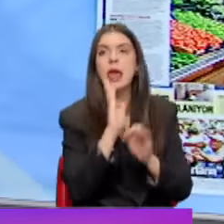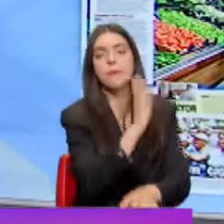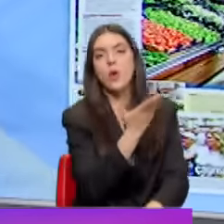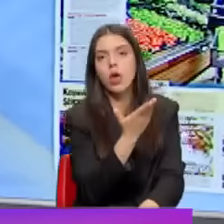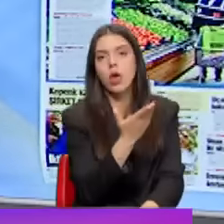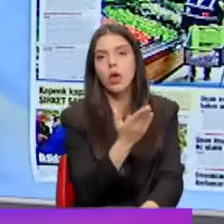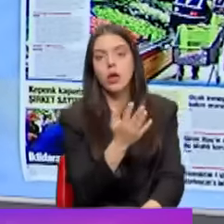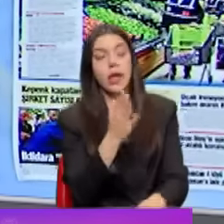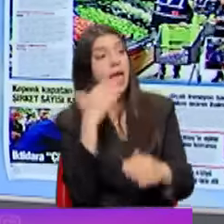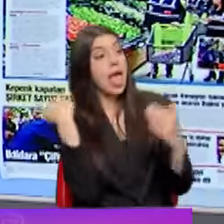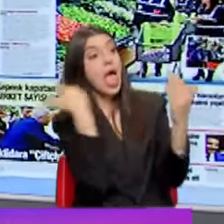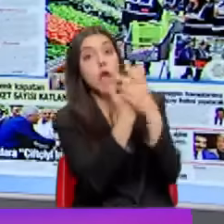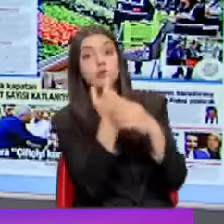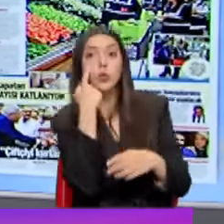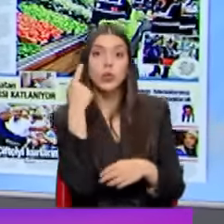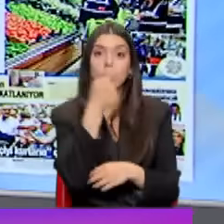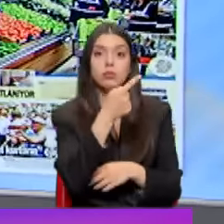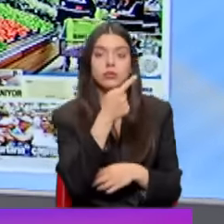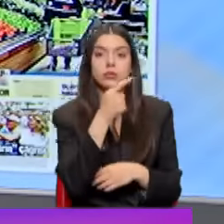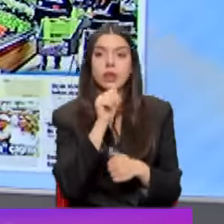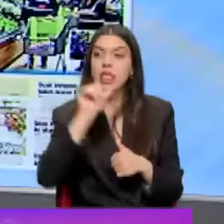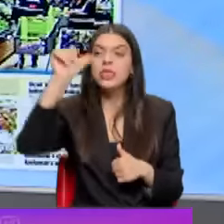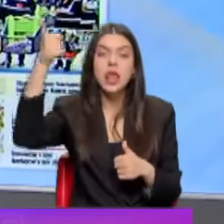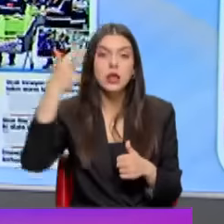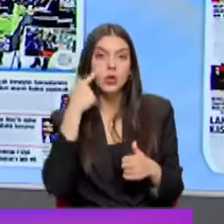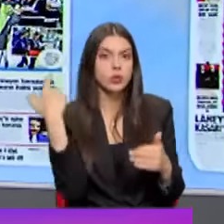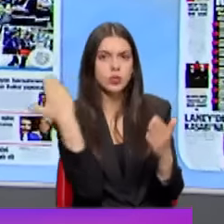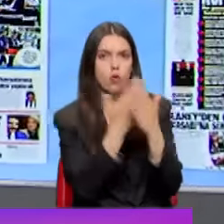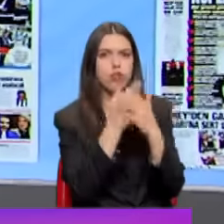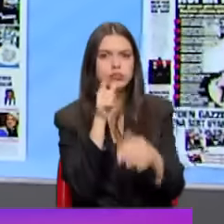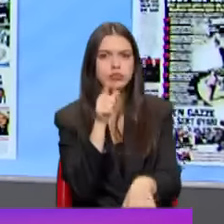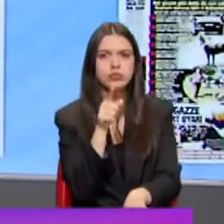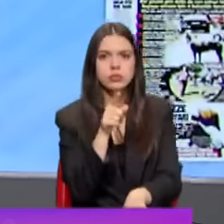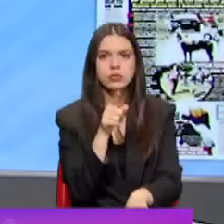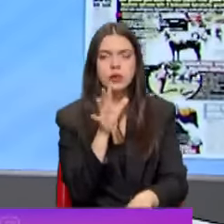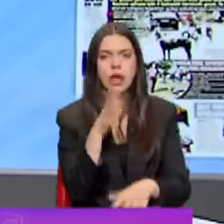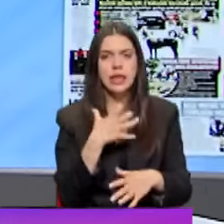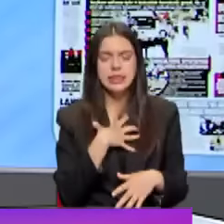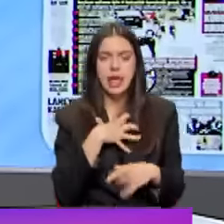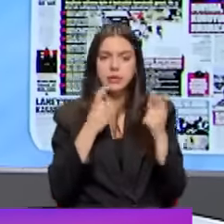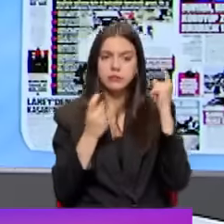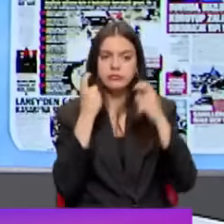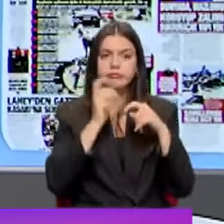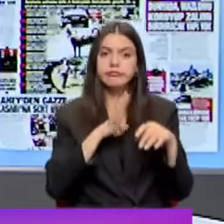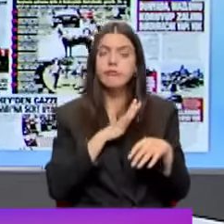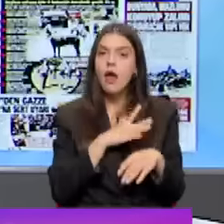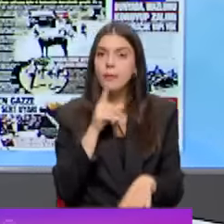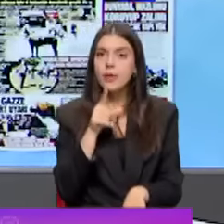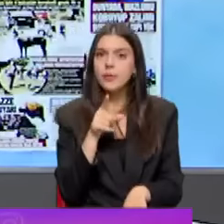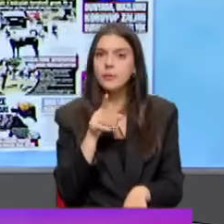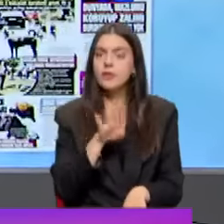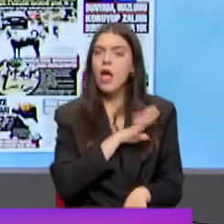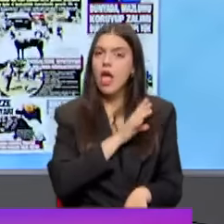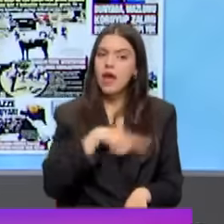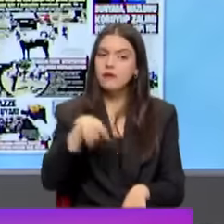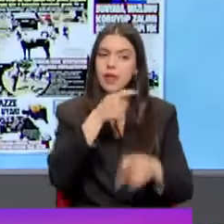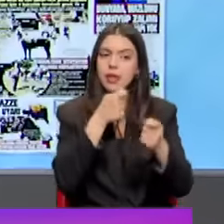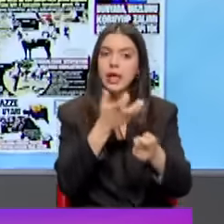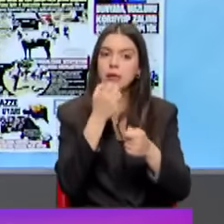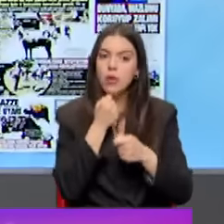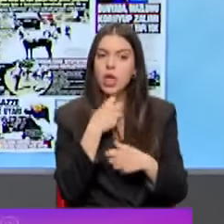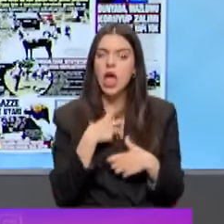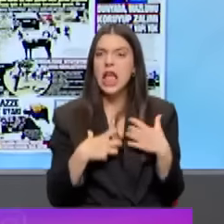ucunu görebiliyor musunuz geleceği Bu anlamda öngörebilir musunuz var mı endişeleriniz eğitimle ilgili evladınızın aldığı eğitimle